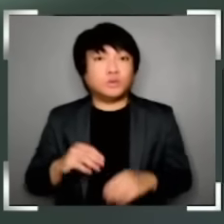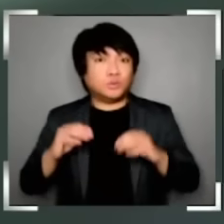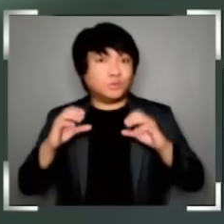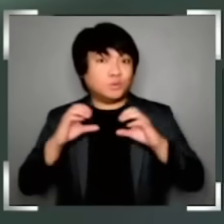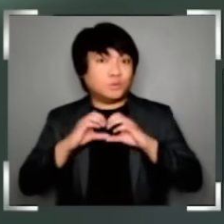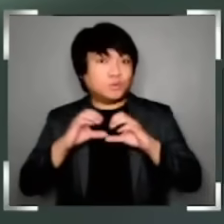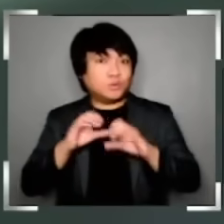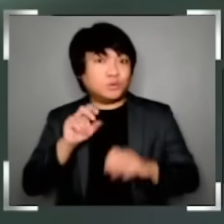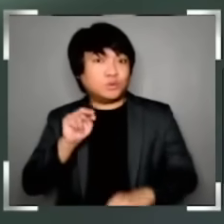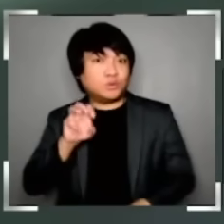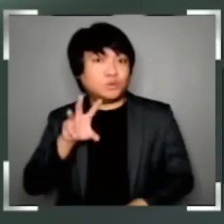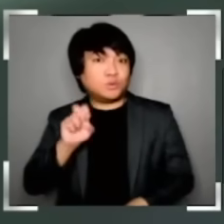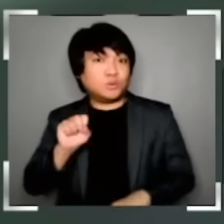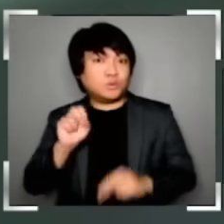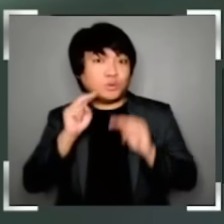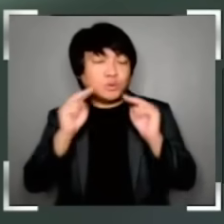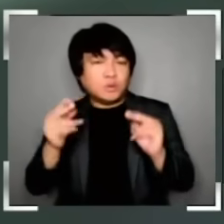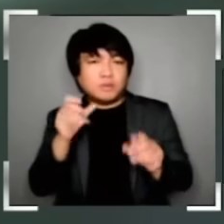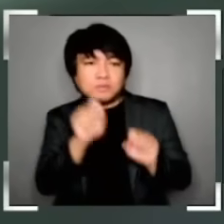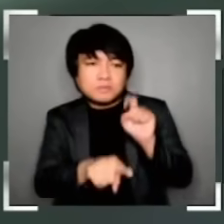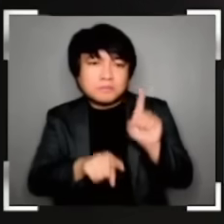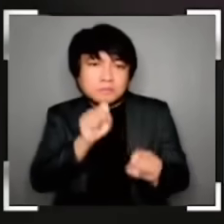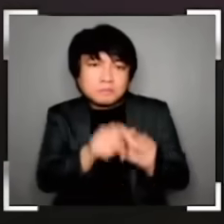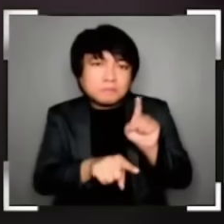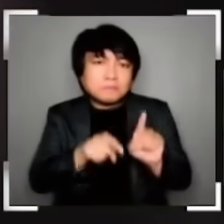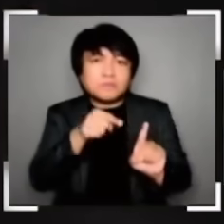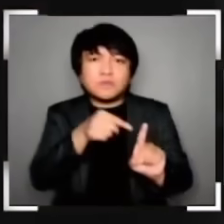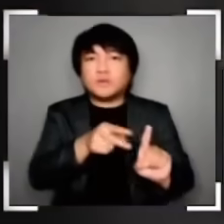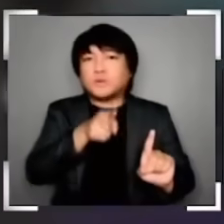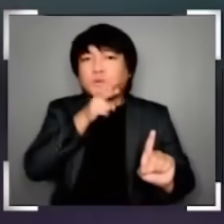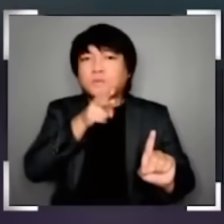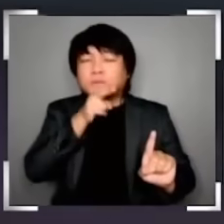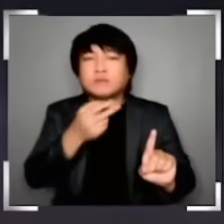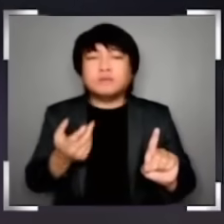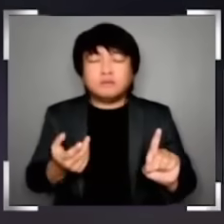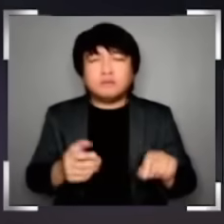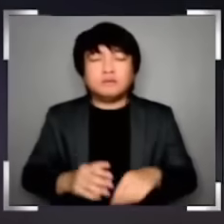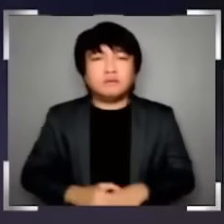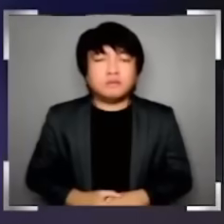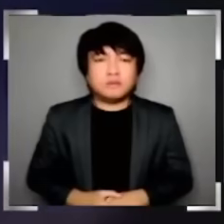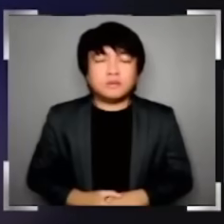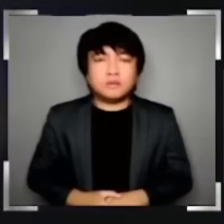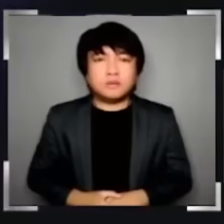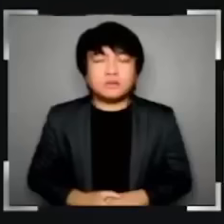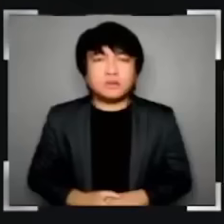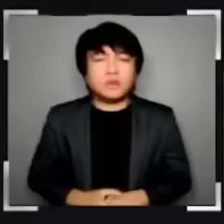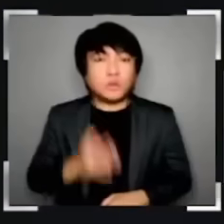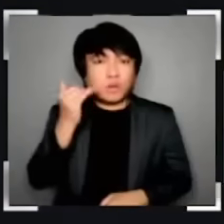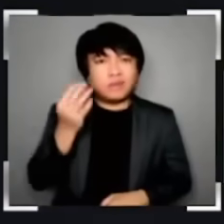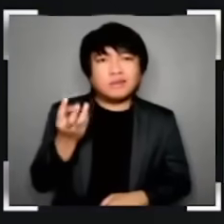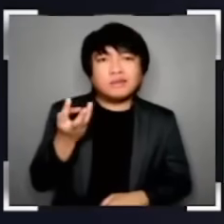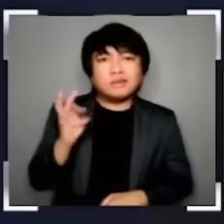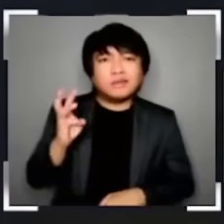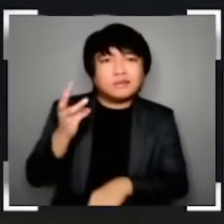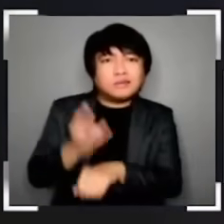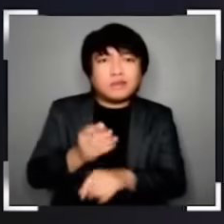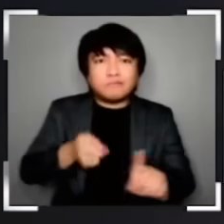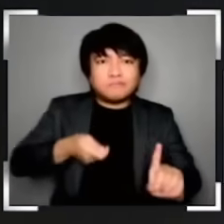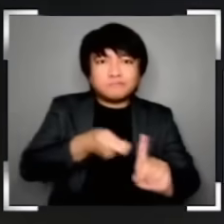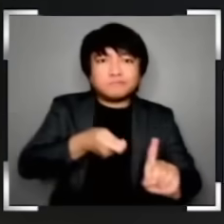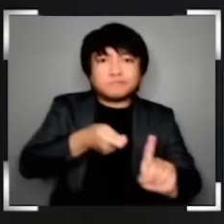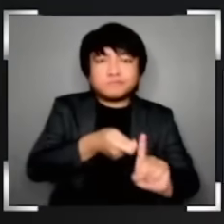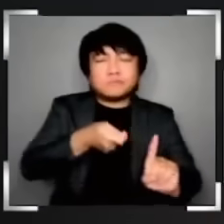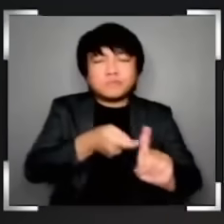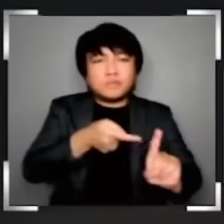na makuha ang panig ng arestadong suspect. Duguan matapos magtamo ng 16 na saksak sila Zaga nang matagpuan sa